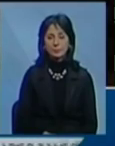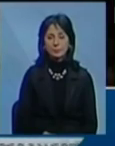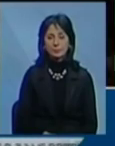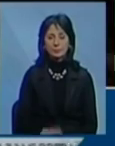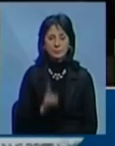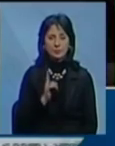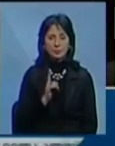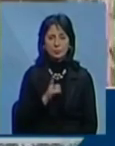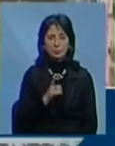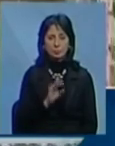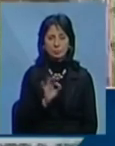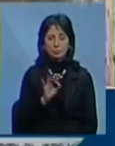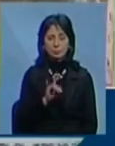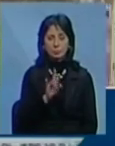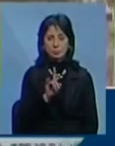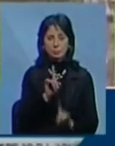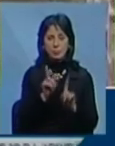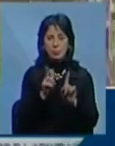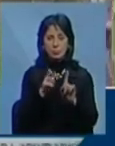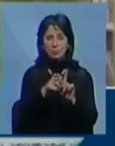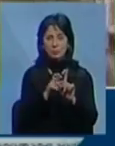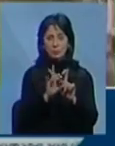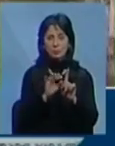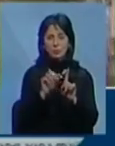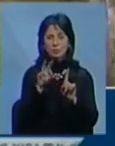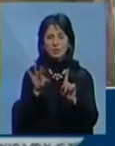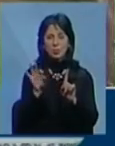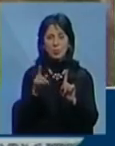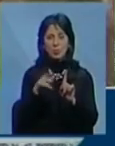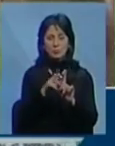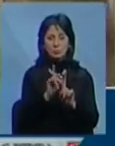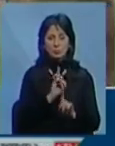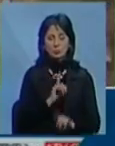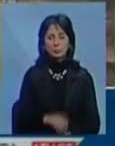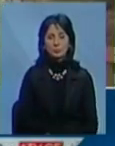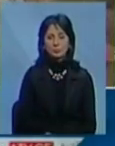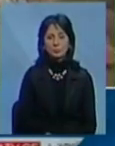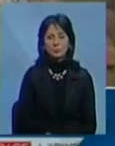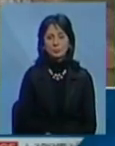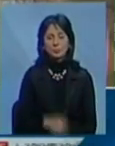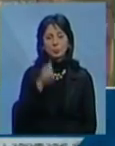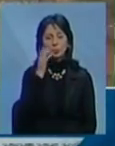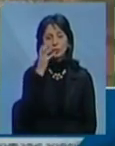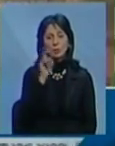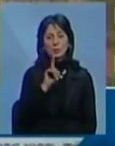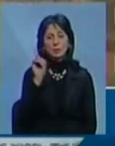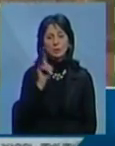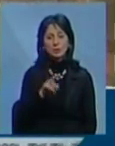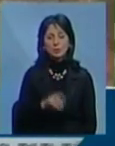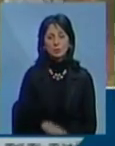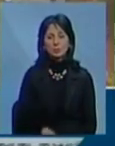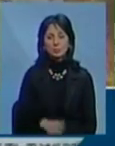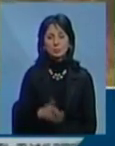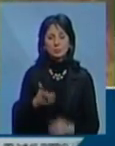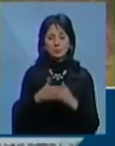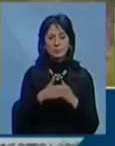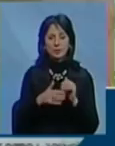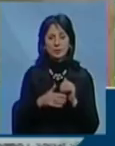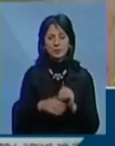ჩვენ ველოდებით განცხ ბრიფინგის დაწყებას, სადაც სპეცოპერაციის დეტალები უნდა გახდეს ცნობილი, რომელიც გუშინ ღამით დაიწყო და